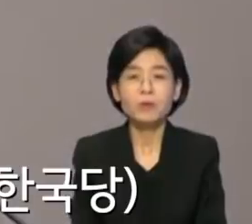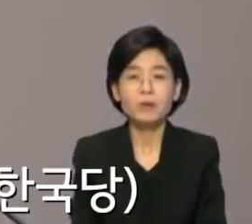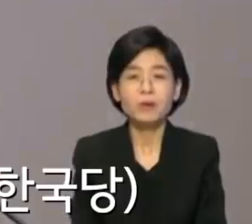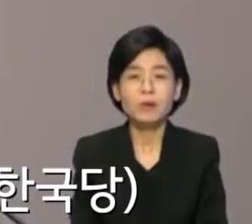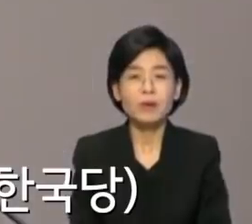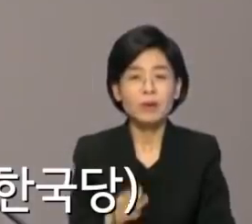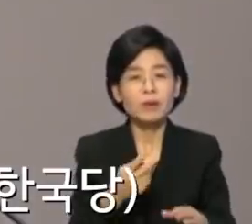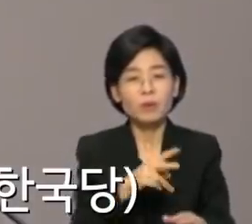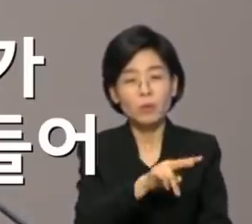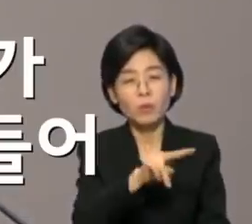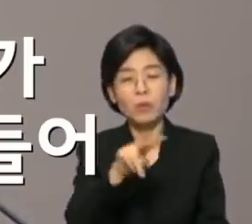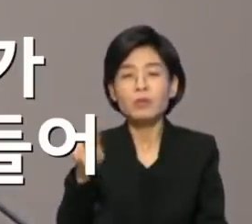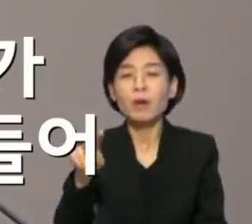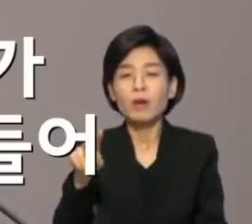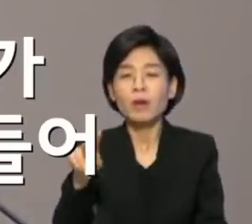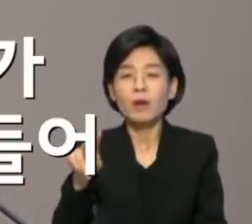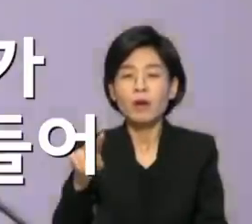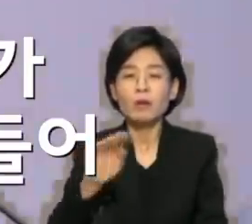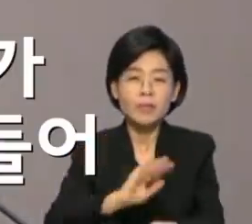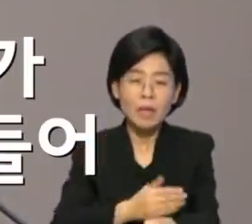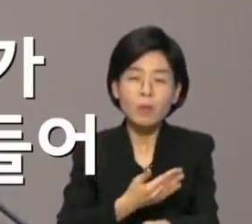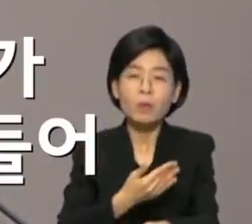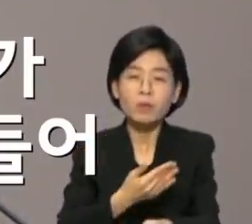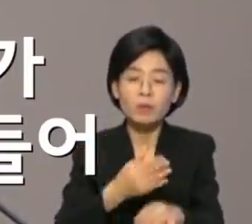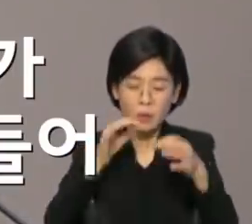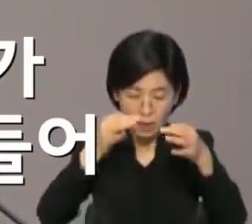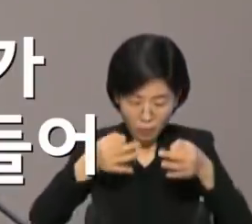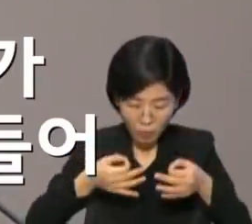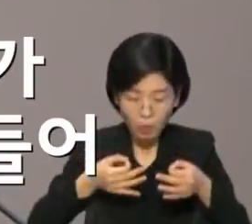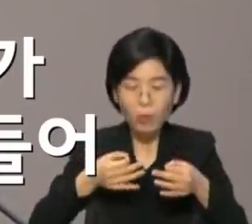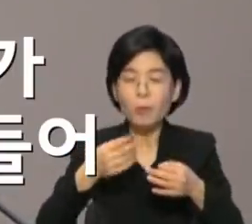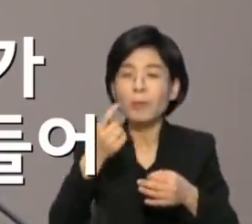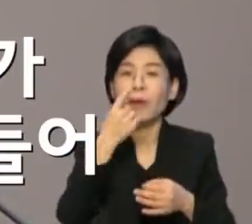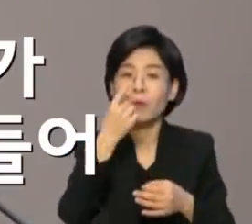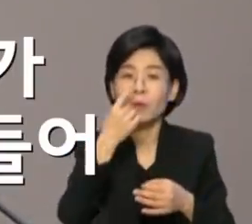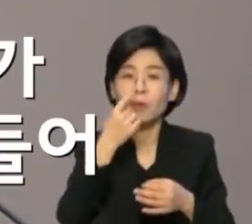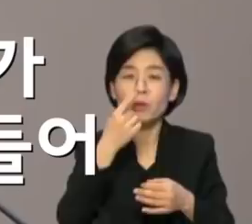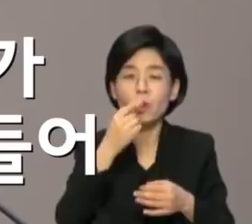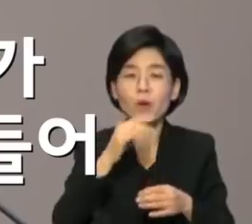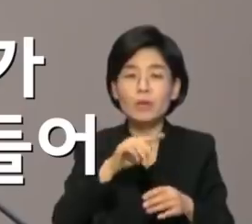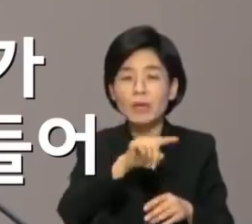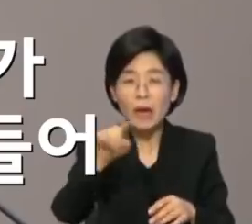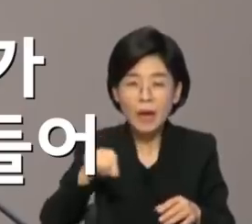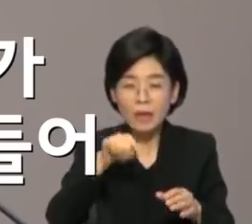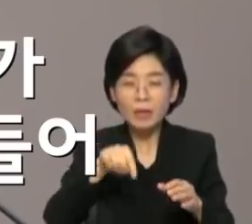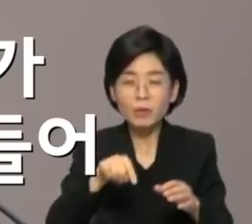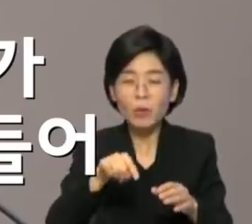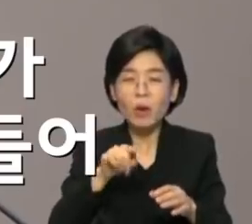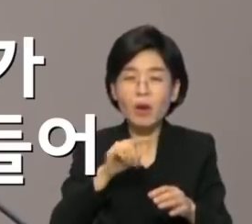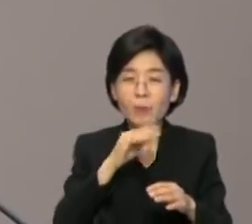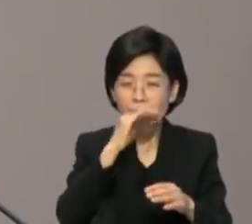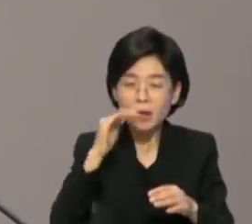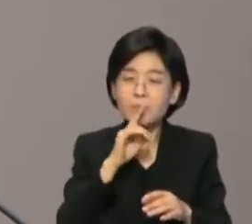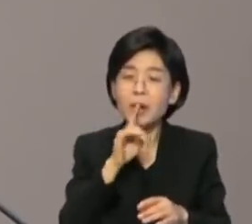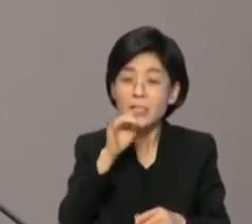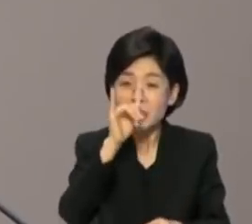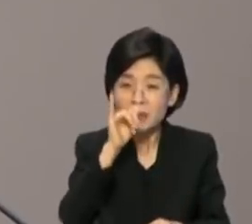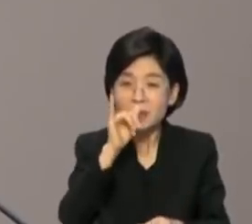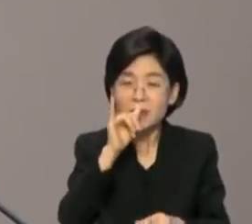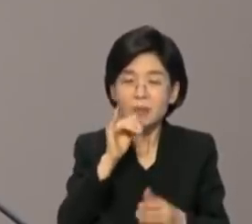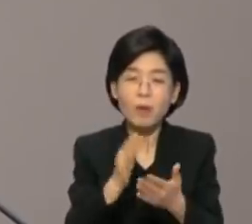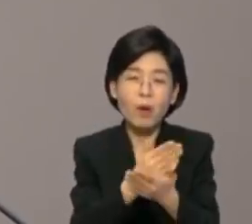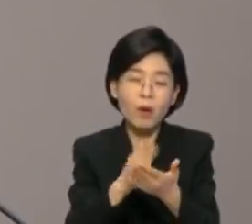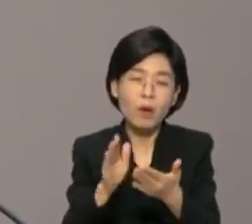타산지석으로 배울 건 또 배우고 또 그 속에 가장 옳은 소리가 있는지도 모르겠다라고 스스로 반성하고 들어야 돼요. 그게